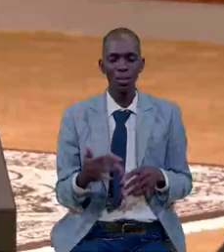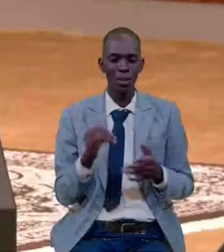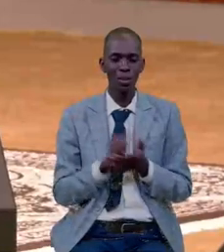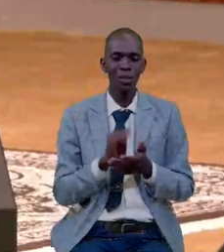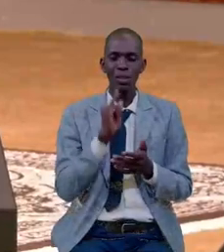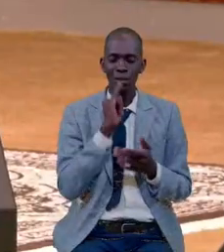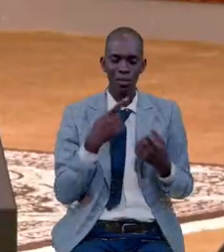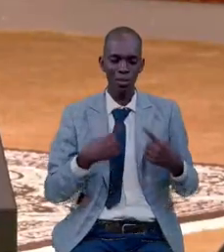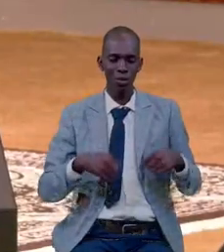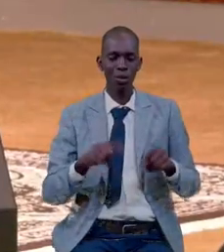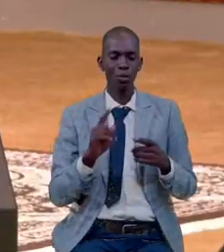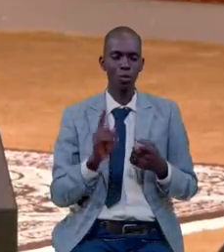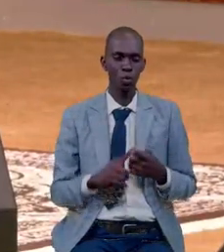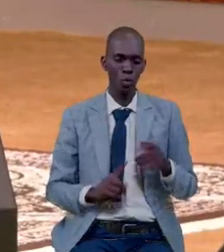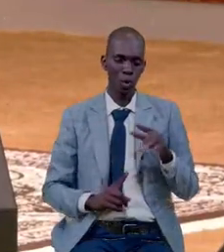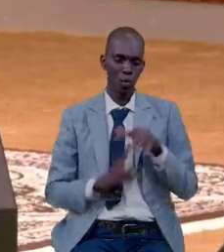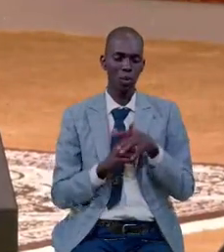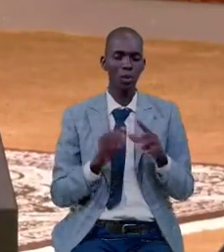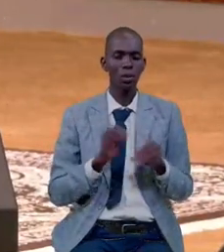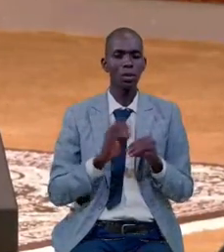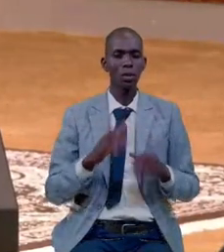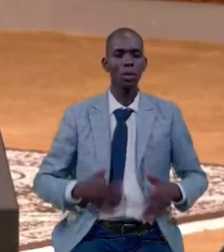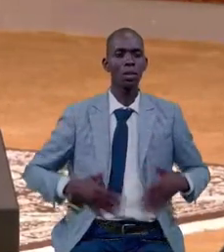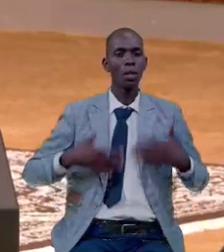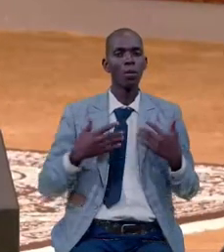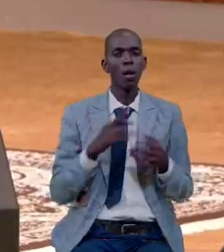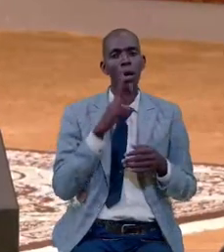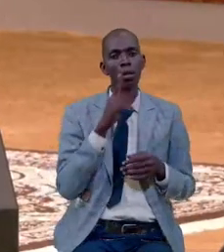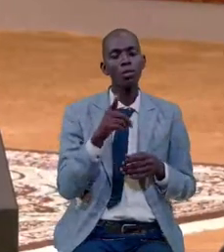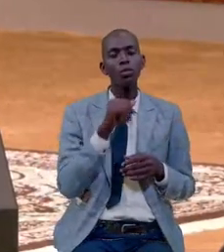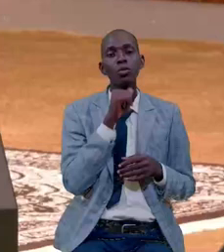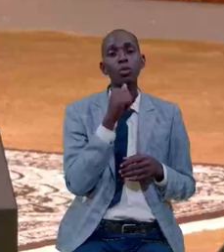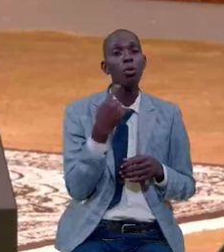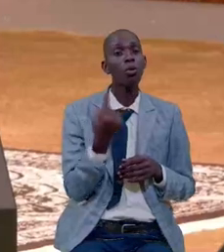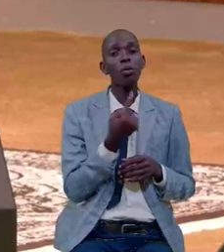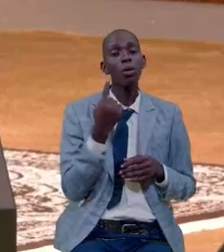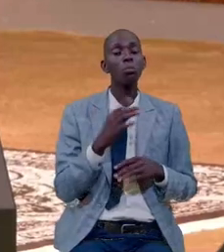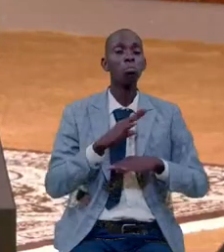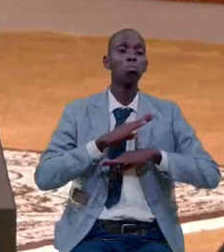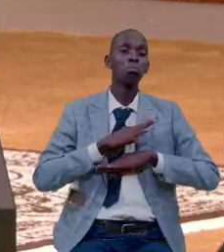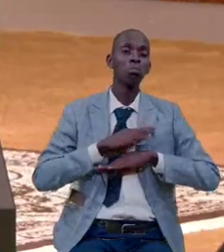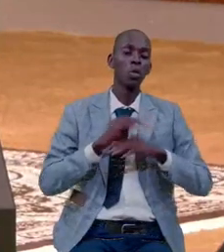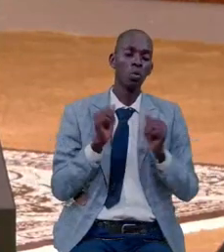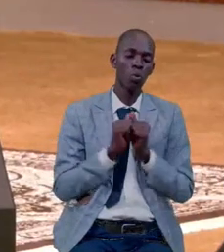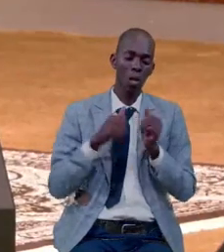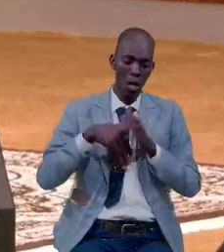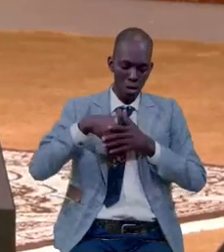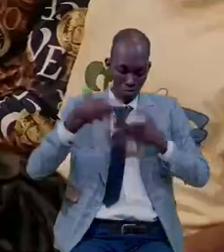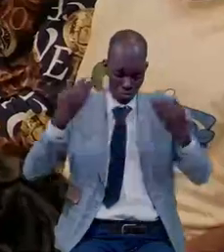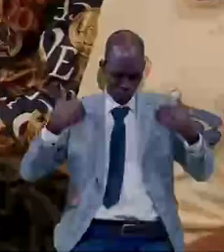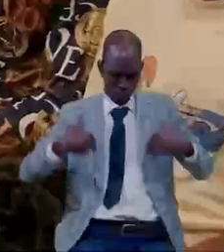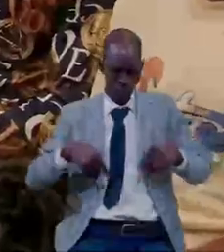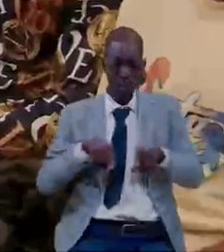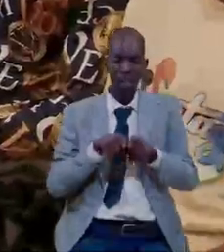dépravation qui veut soulever et lever sa tête vaine contre vous, n'êtes-vous pas satisfait de l'habillement